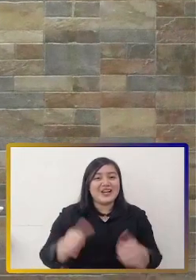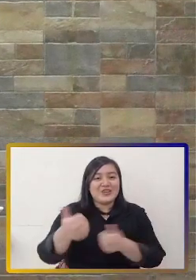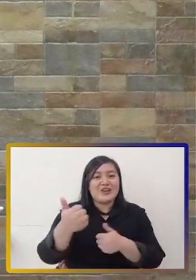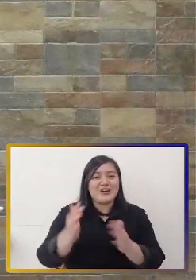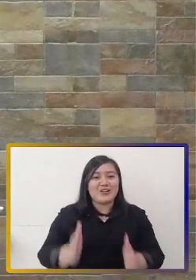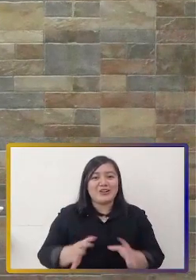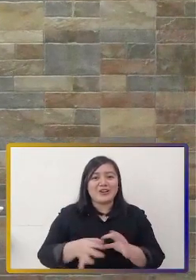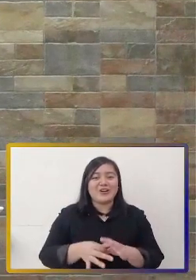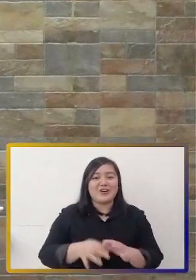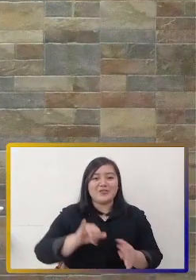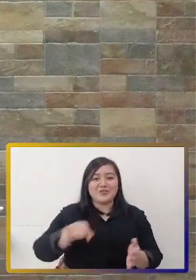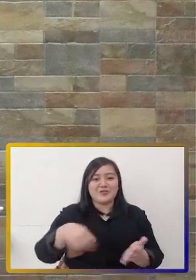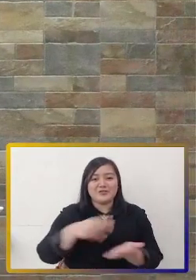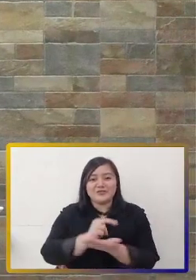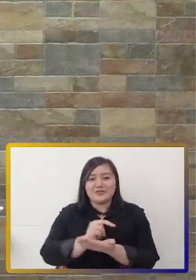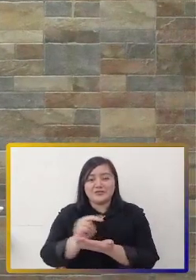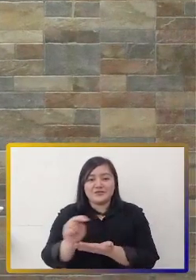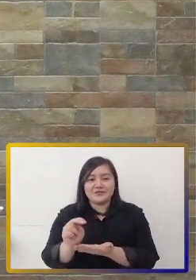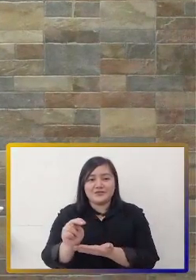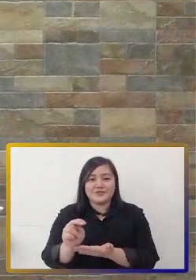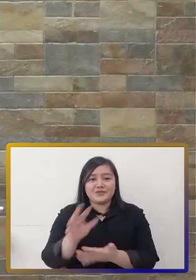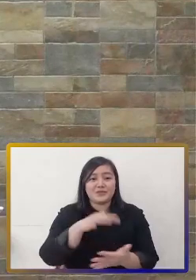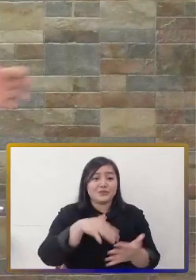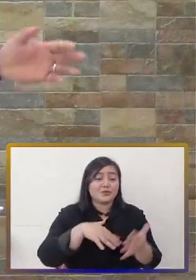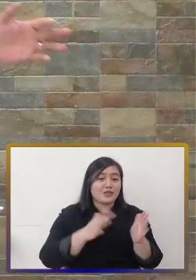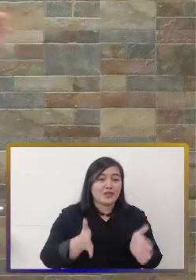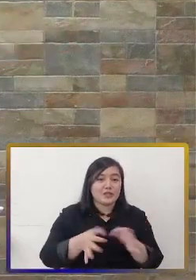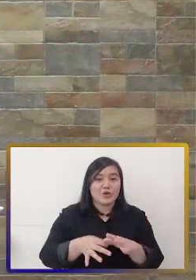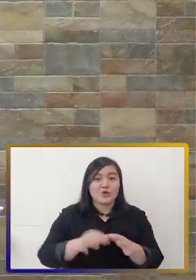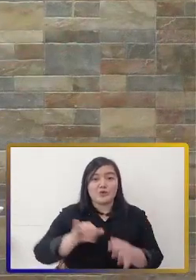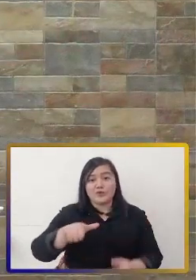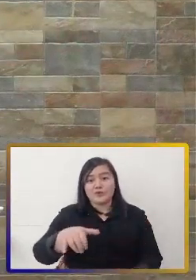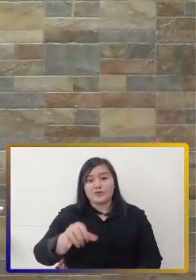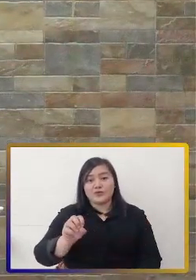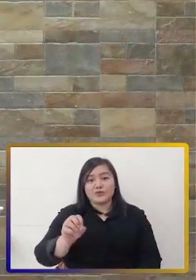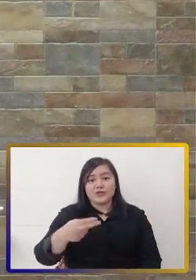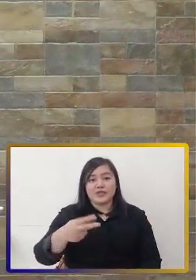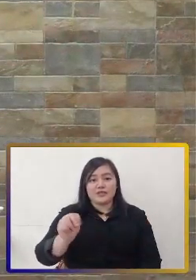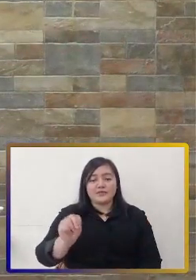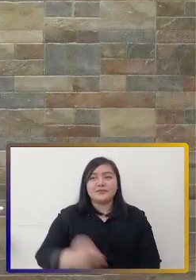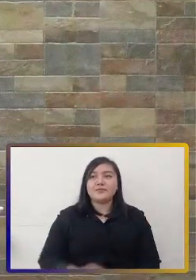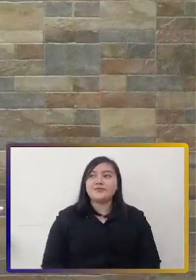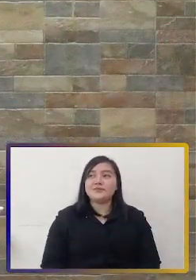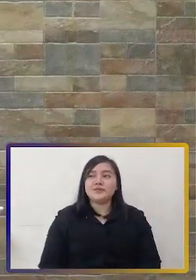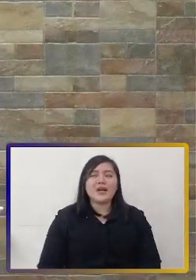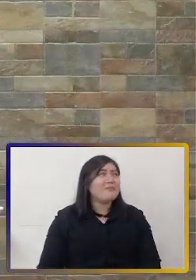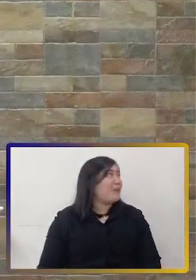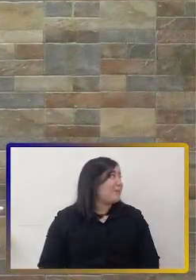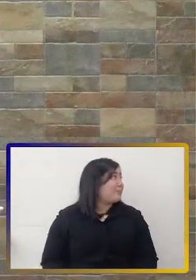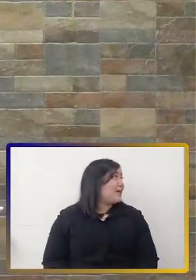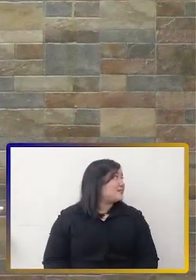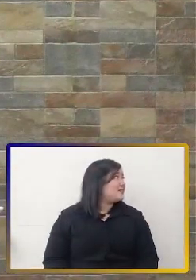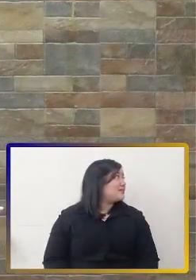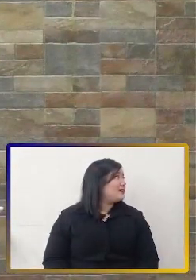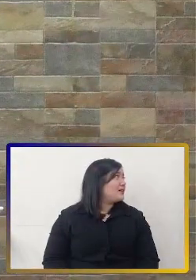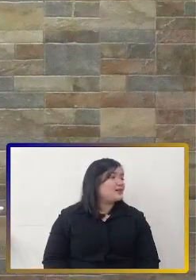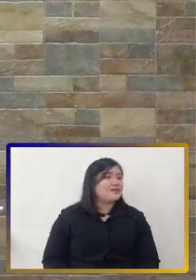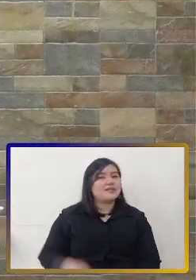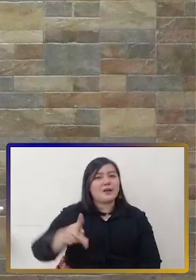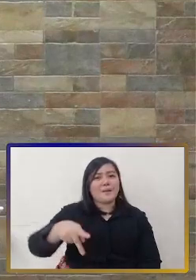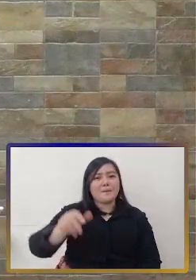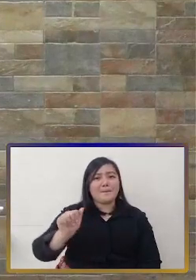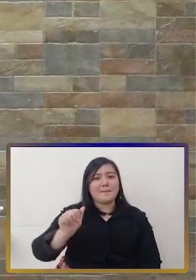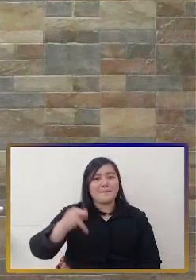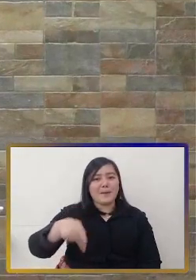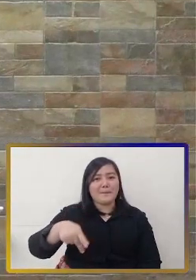Alright? Pag sinabi natin pupil, it means the disciple. Before I was able to preach here and give the definition na